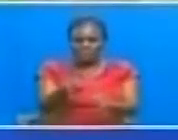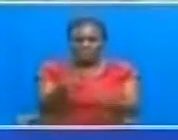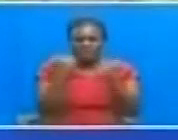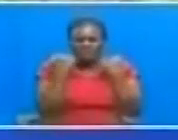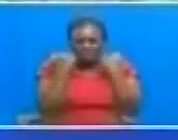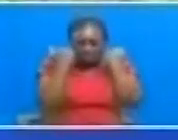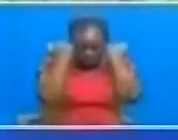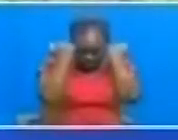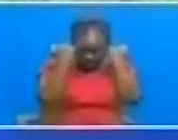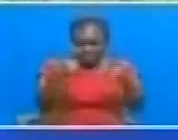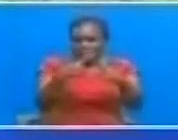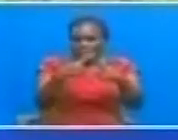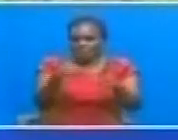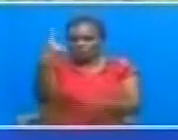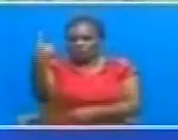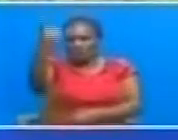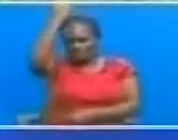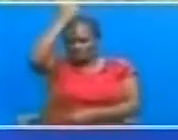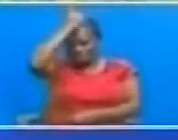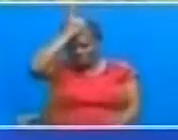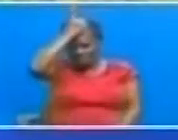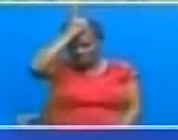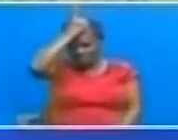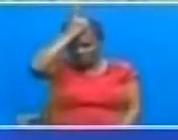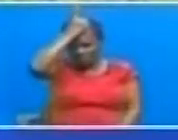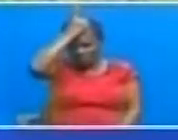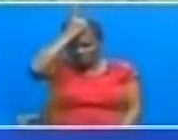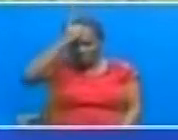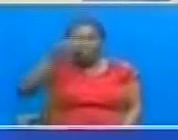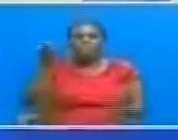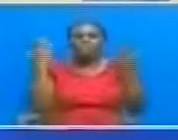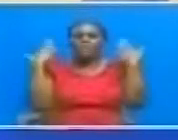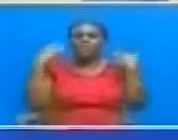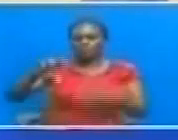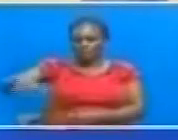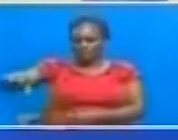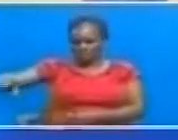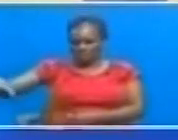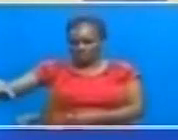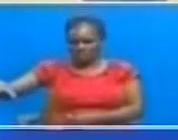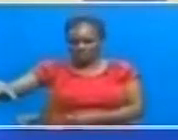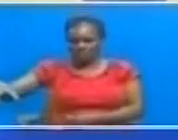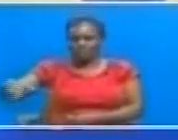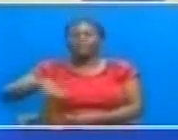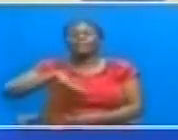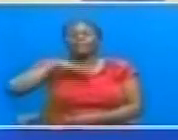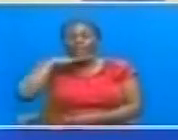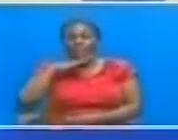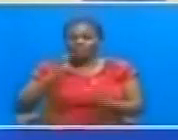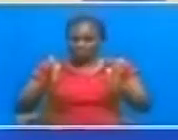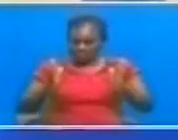simanzi. Ila katika kijiji cha Kibiricha, eneo la Buri, kaunti ya Meru, simanzi ya wenyeji ni ya kifo cha